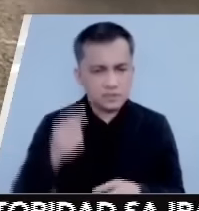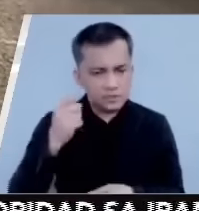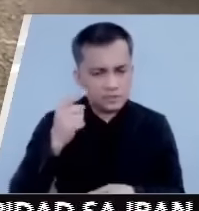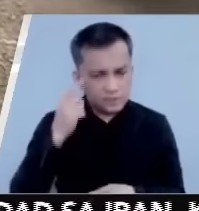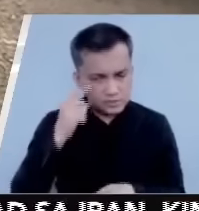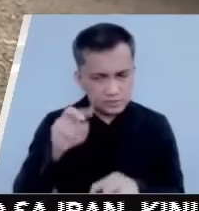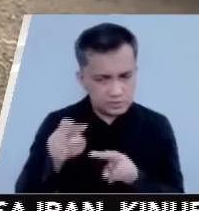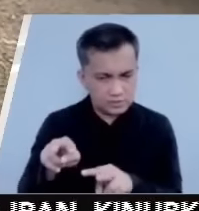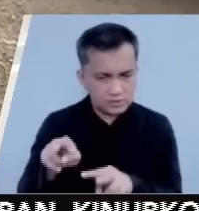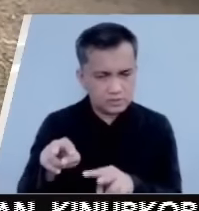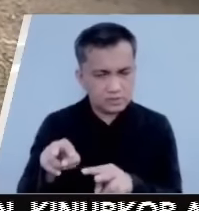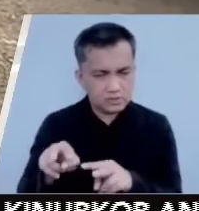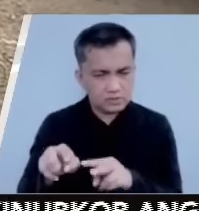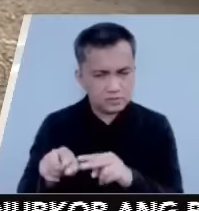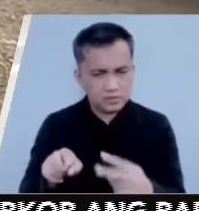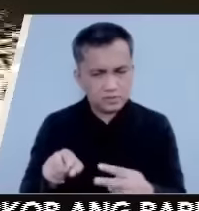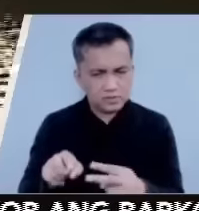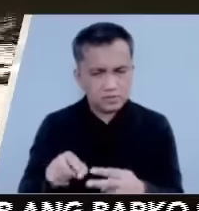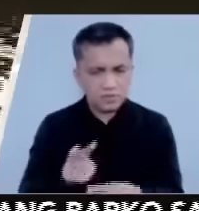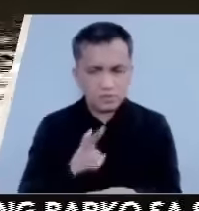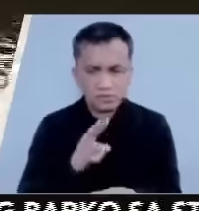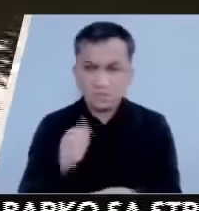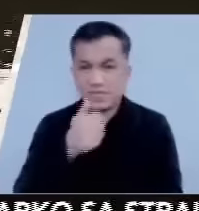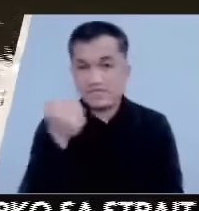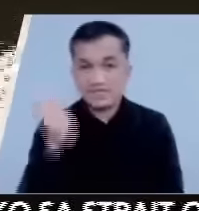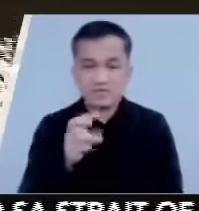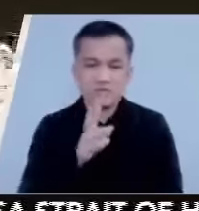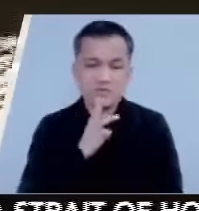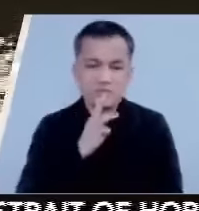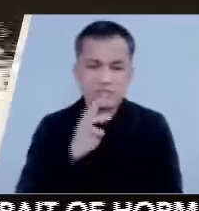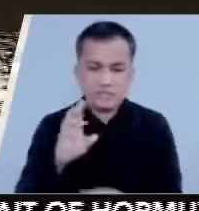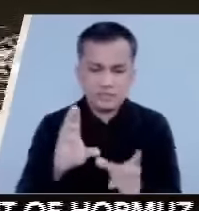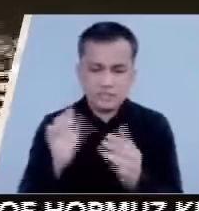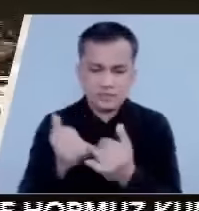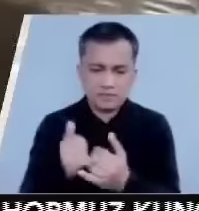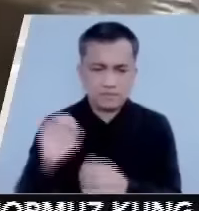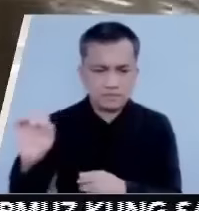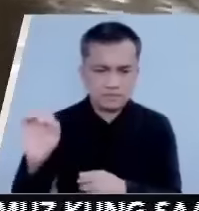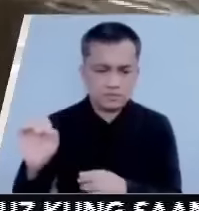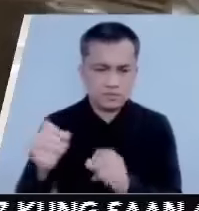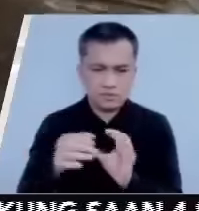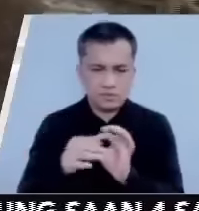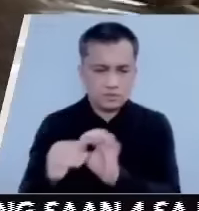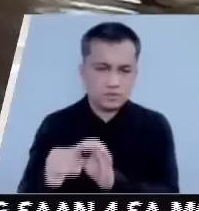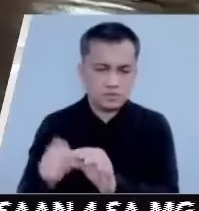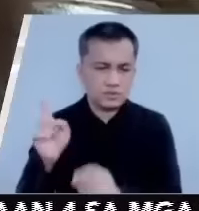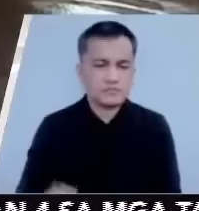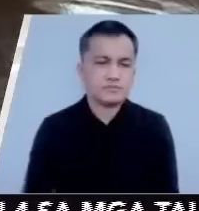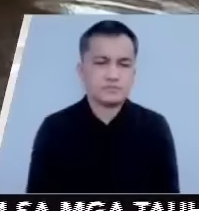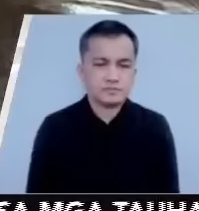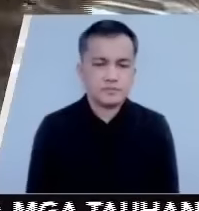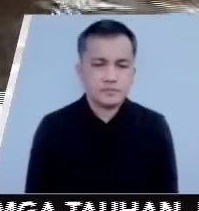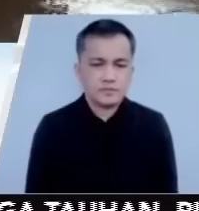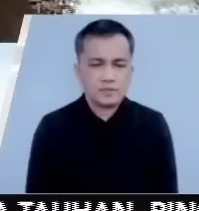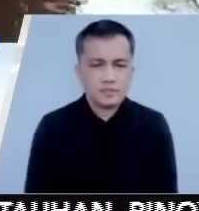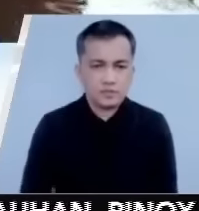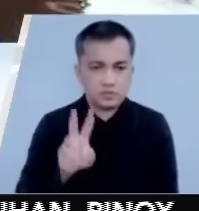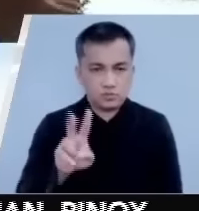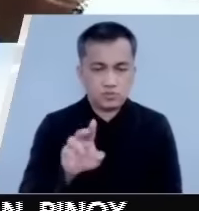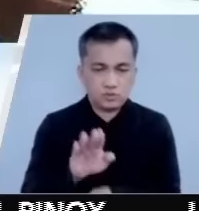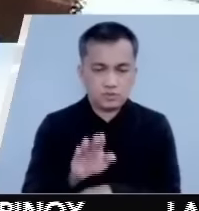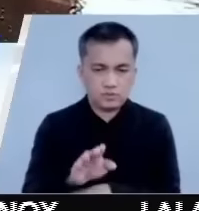isang water company sa kanila yan. Ko-coordinate namin sa kanila. Pasado alas 2 ng hapon,